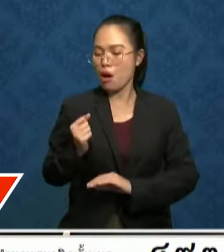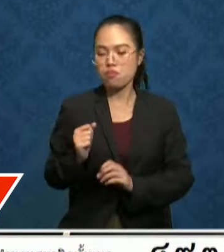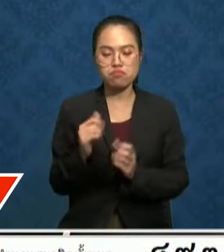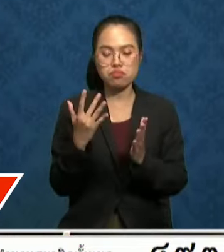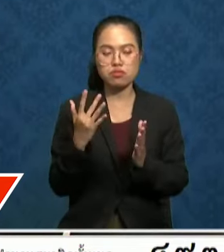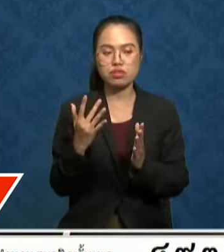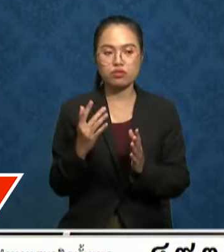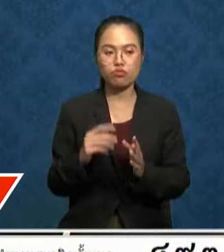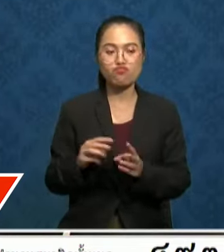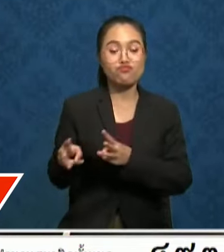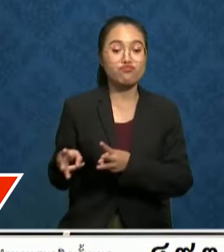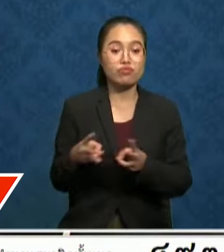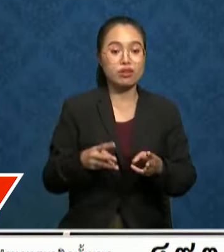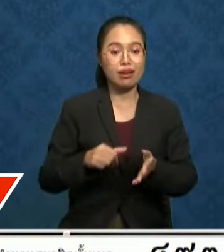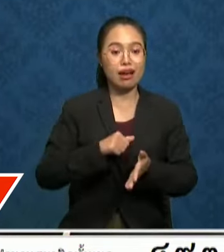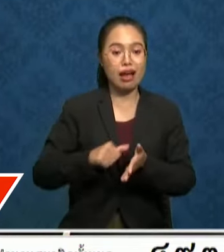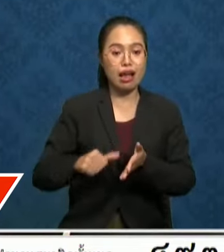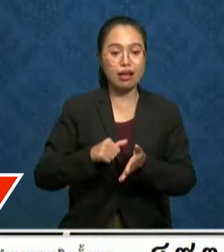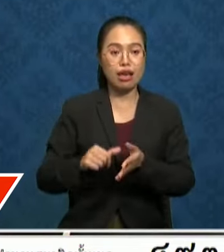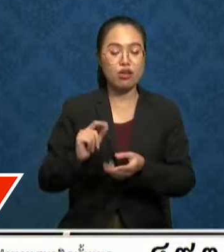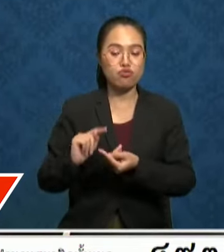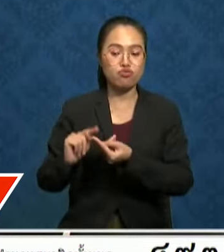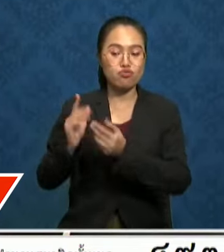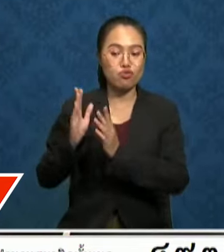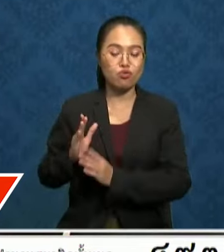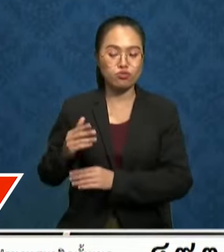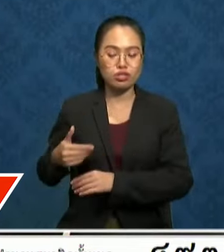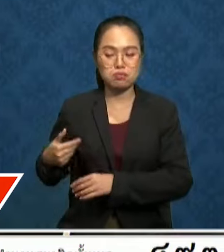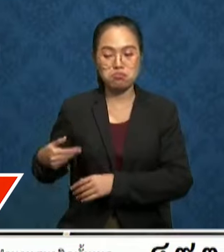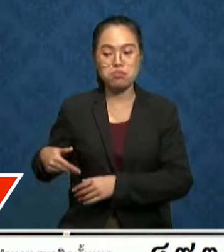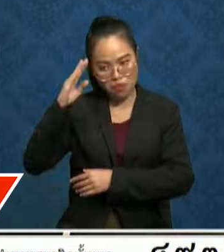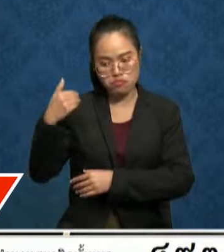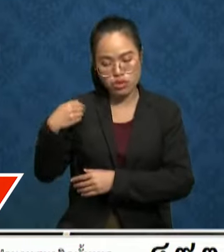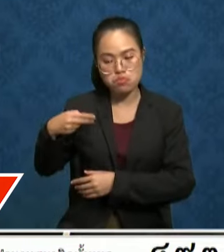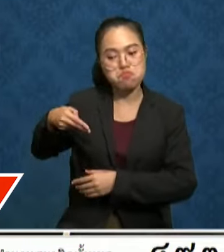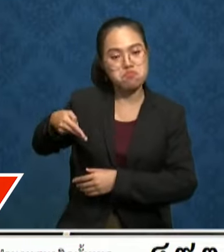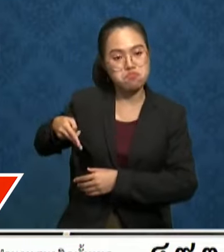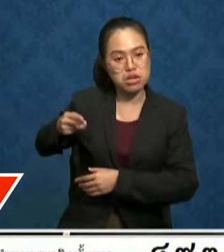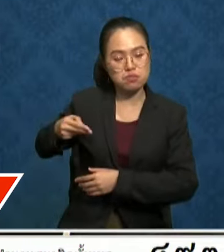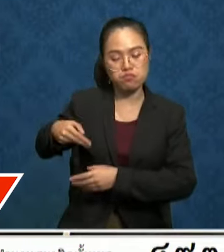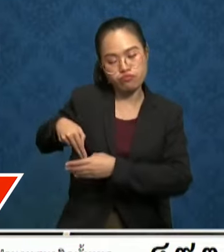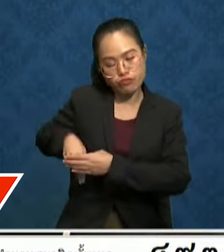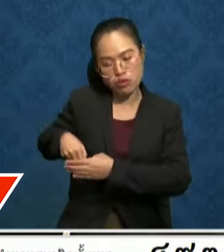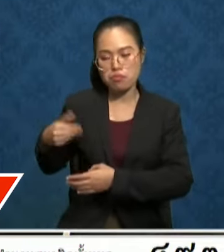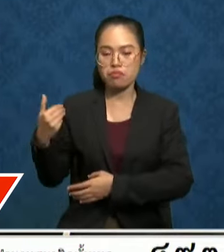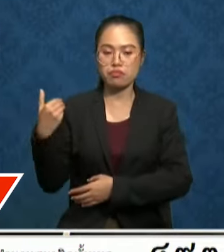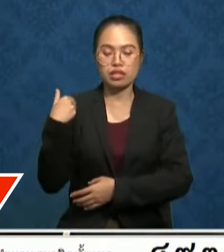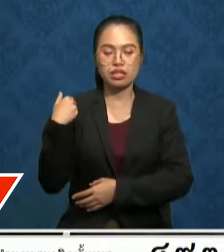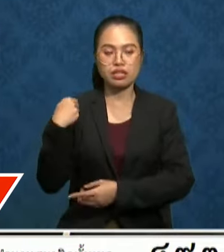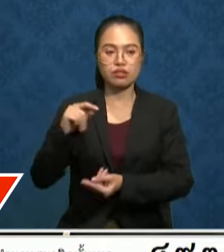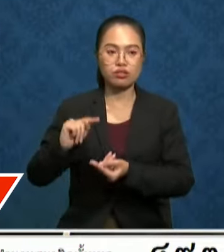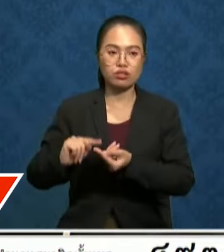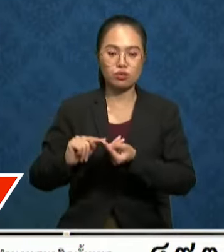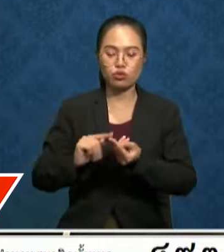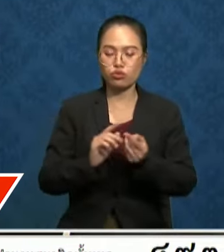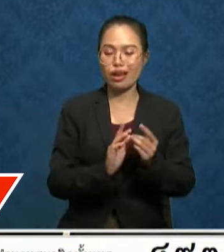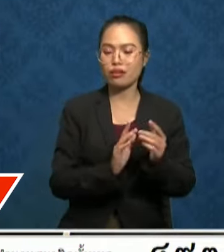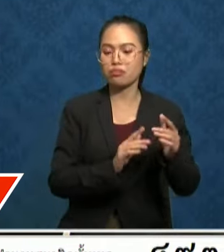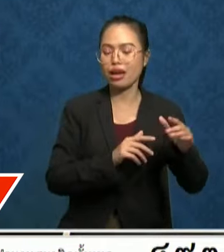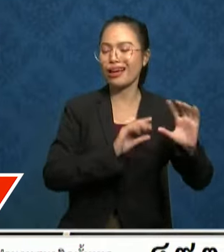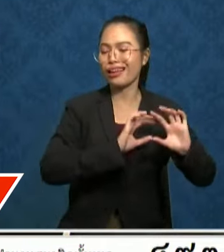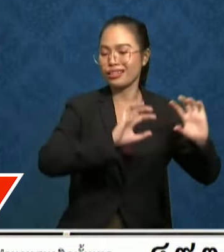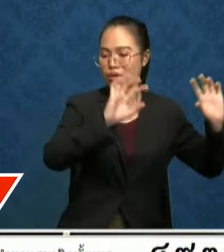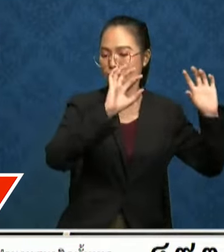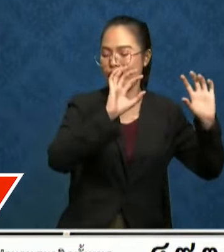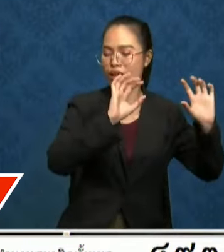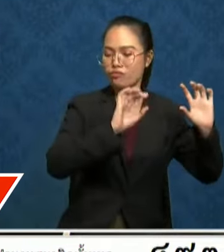อาวุธวิธีในการยับยั้งคนที่มีปืนอย่างกองทัพหรือทหารที่อยู่เหนือการบังคับบัญชาของคนที่ไม่มีปืนอย่างรัฐบาลพ